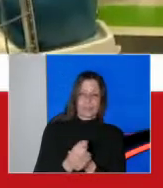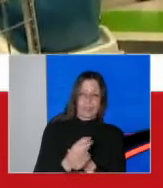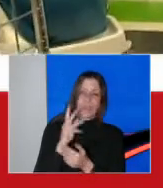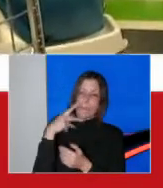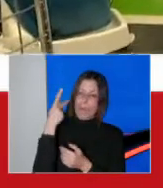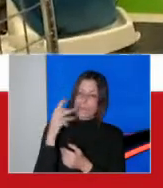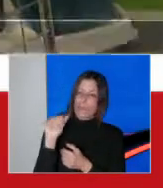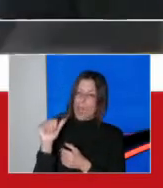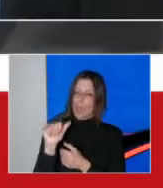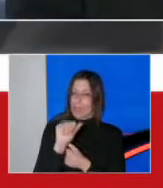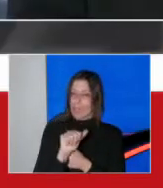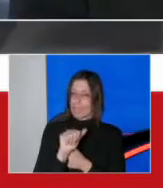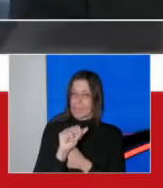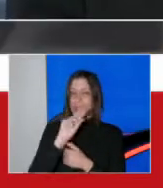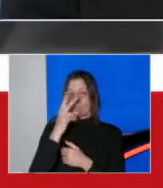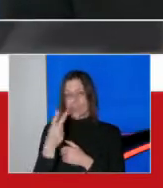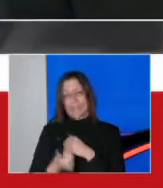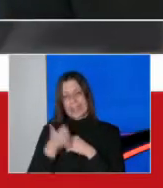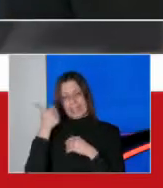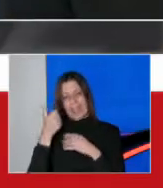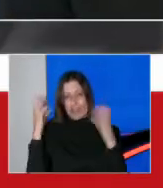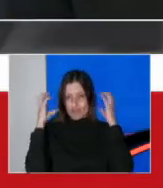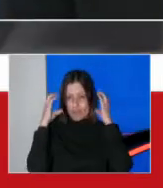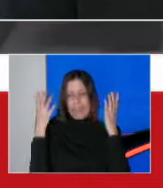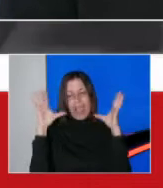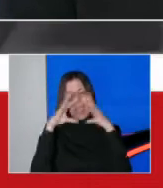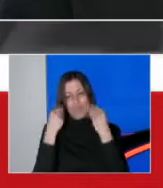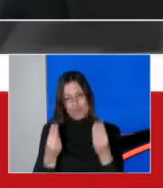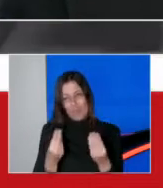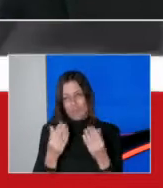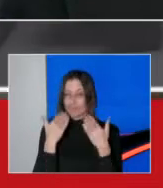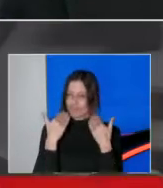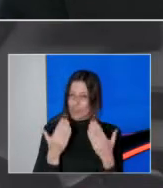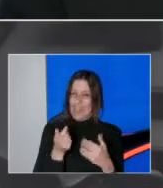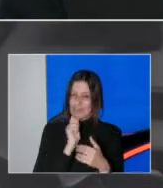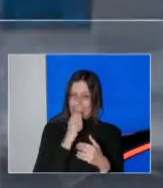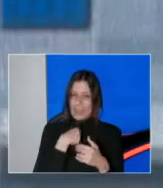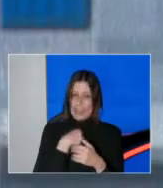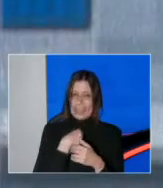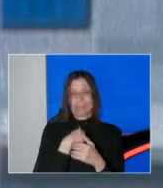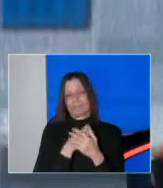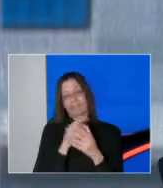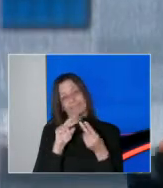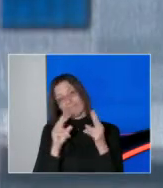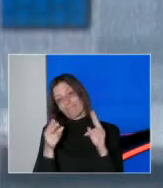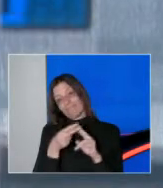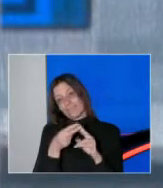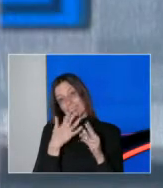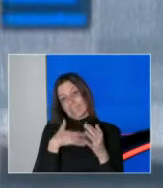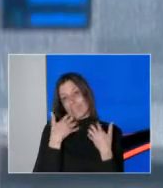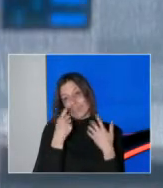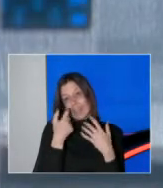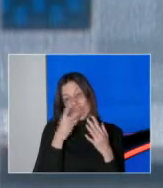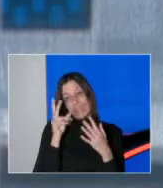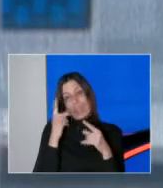פרופסור ארנון אפק, המשנה למנכ״ל שיבא, תודה רבה לך, ערב טוב. ערב טוב, תודה שראיינת אותי. להתראות. רציתי דיווח קצת